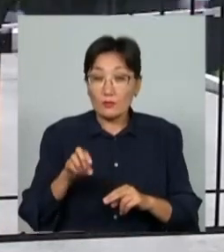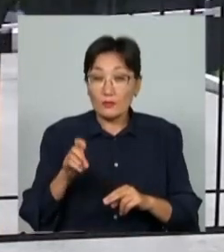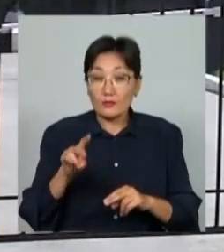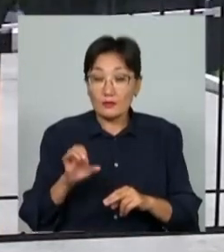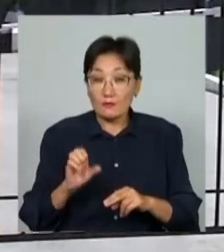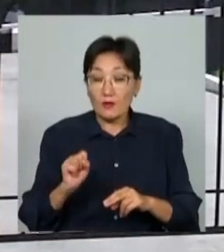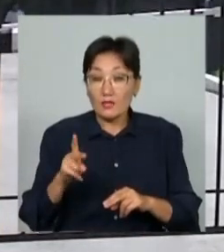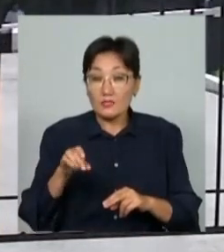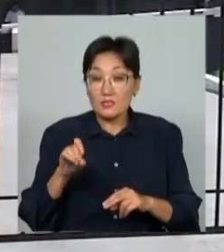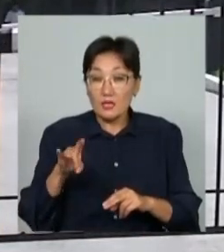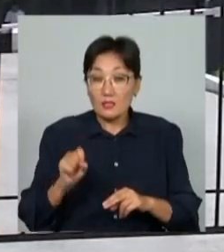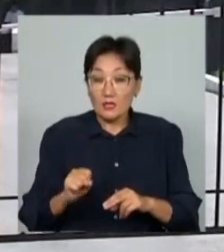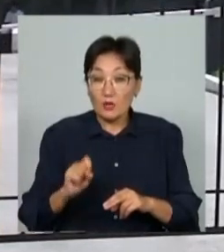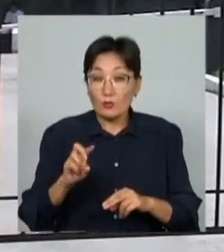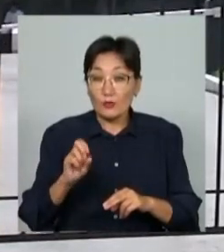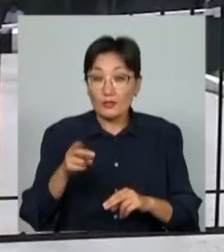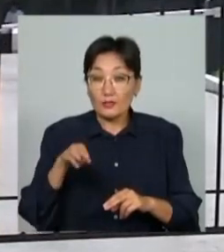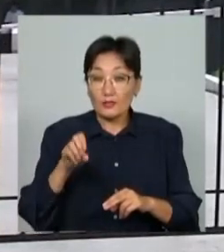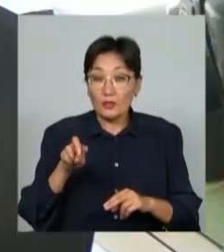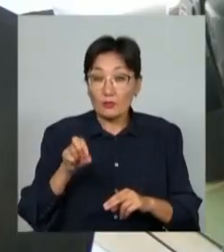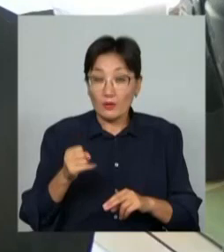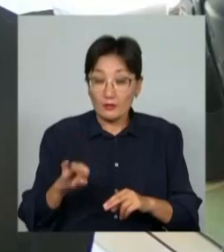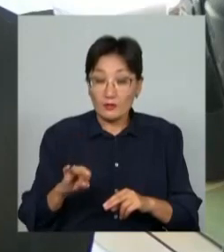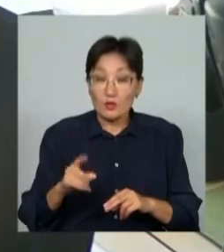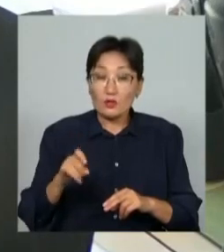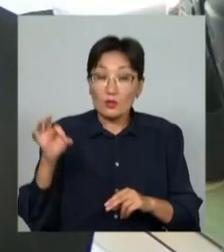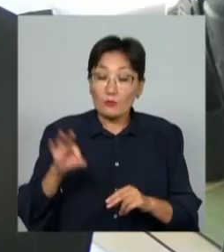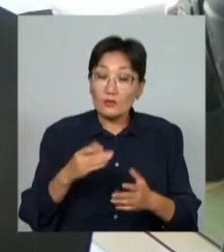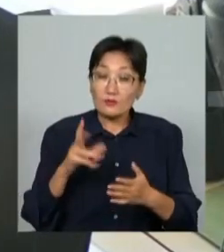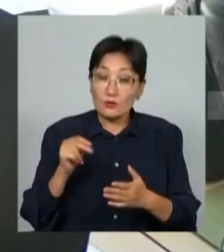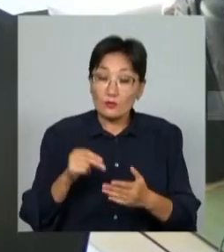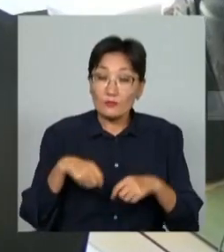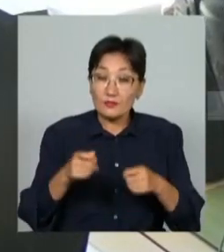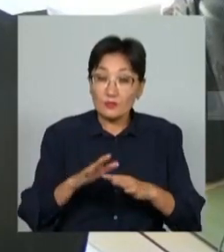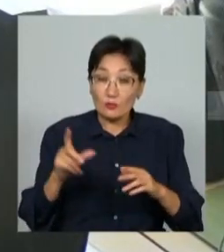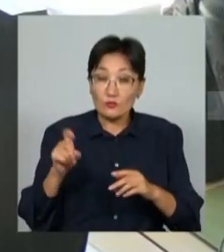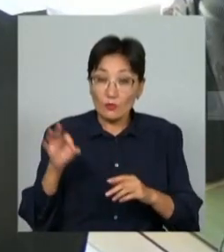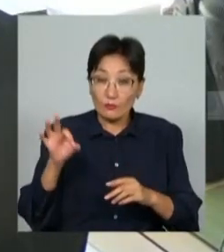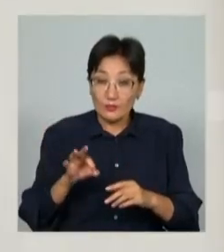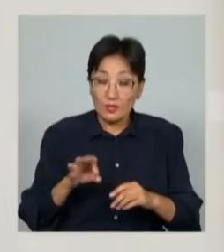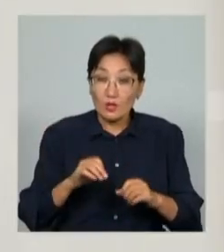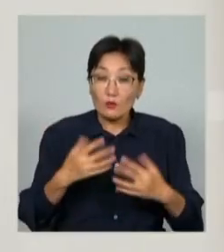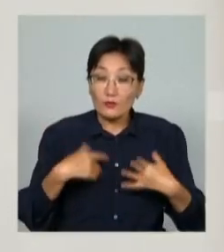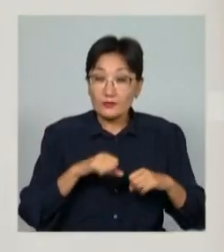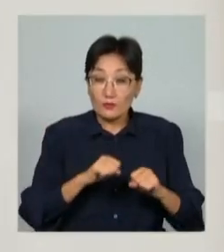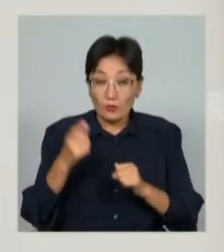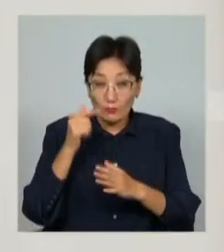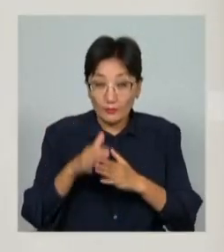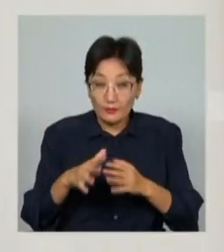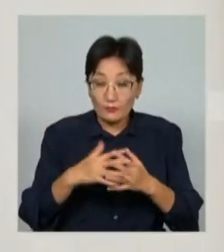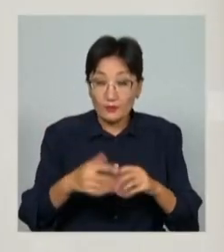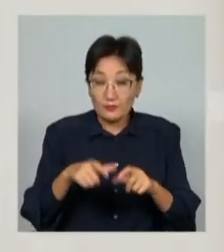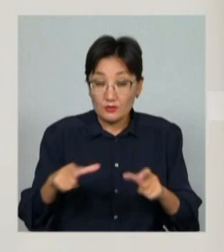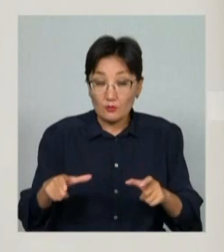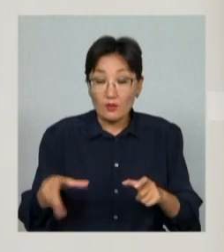Акансара, Бахтыбай и Карабулак. Стопроцентный показатель не дает стопроцентный иммунитет, понимают сельчане.